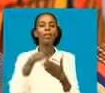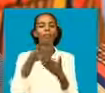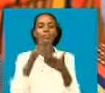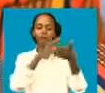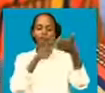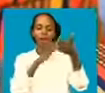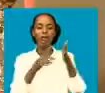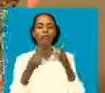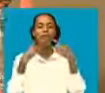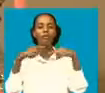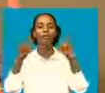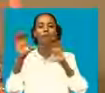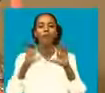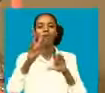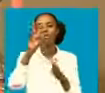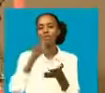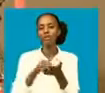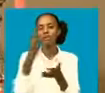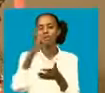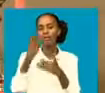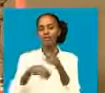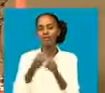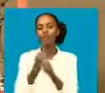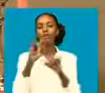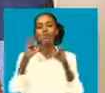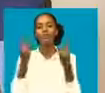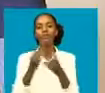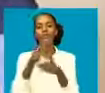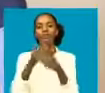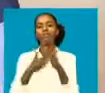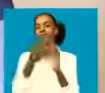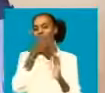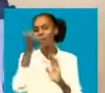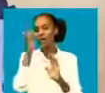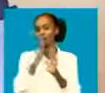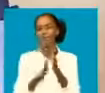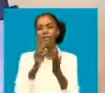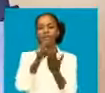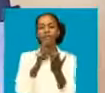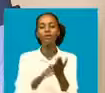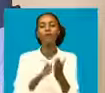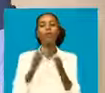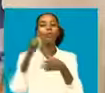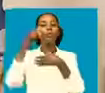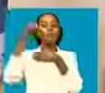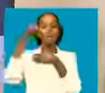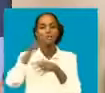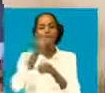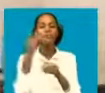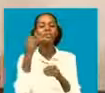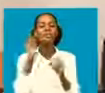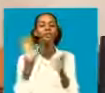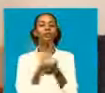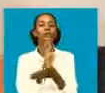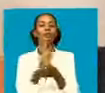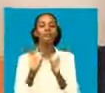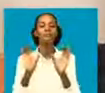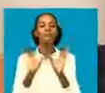ጥናት ይፋ አድርጓል። በ2014 ዓ.ም በዞን ደረጃ የተሻለ አፈጻጸም በማስመዝገብ የዋንጫና የምስክር ወረቀት